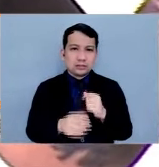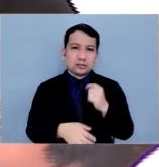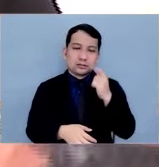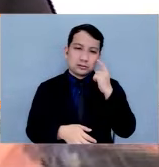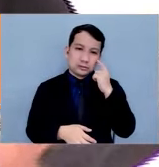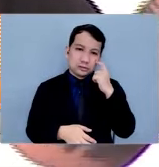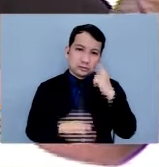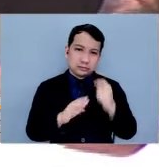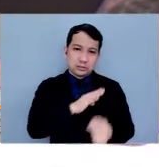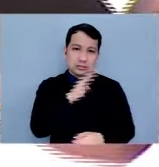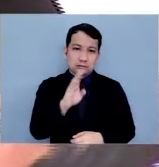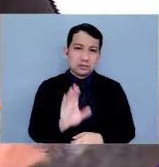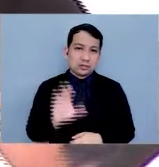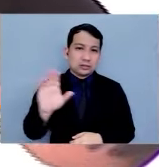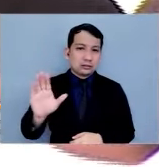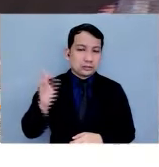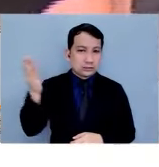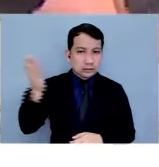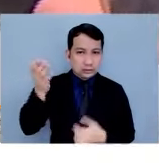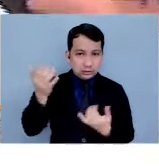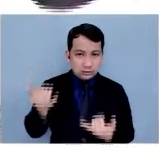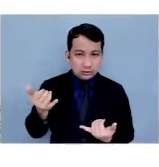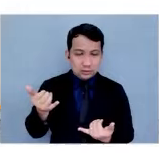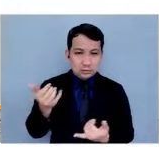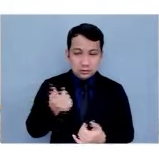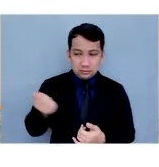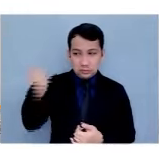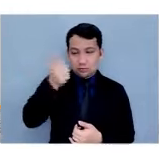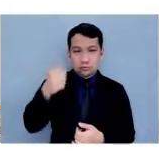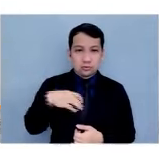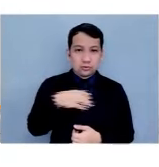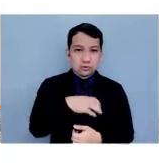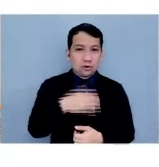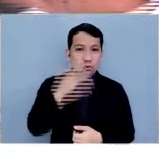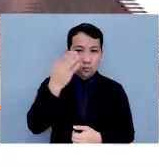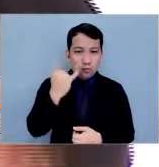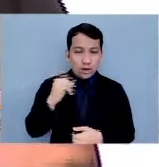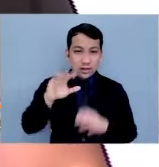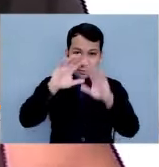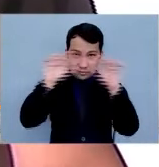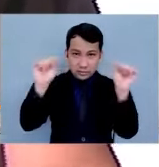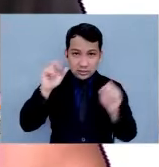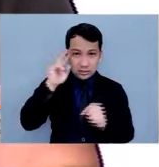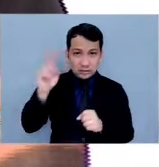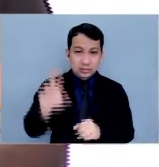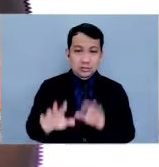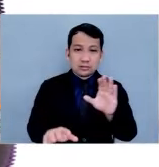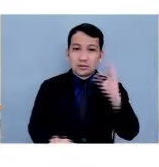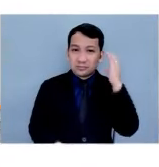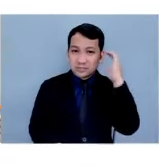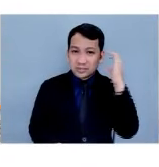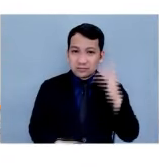speaker kagaroon, speaker lang ka kay tungod ang igagaw rin mo presidente mauna.